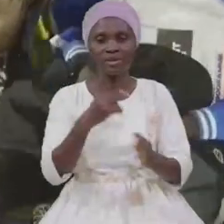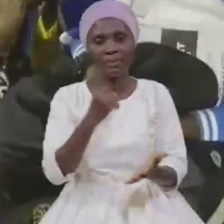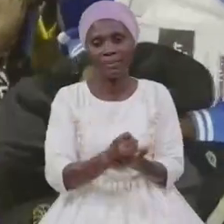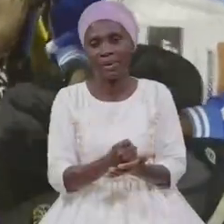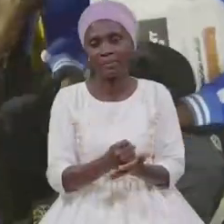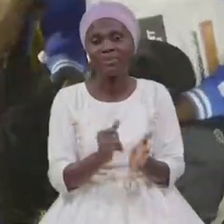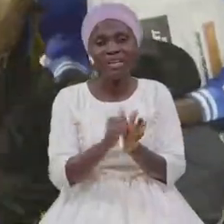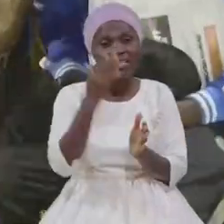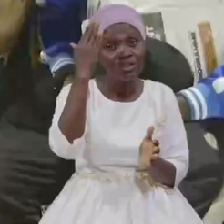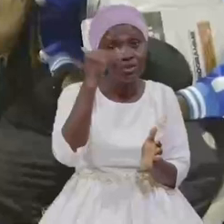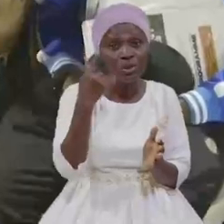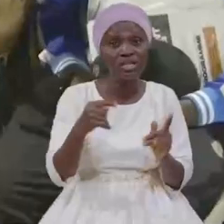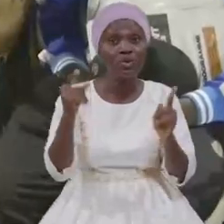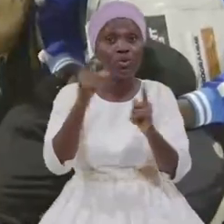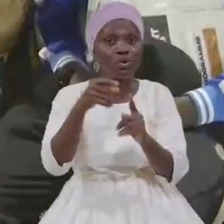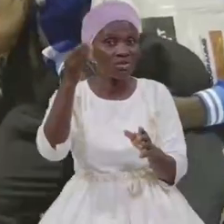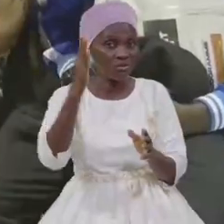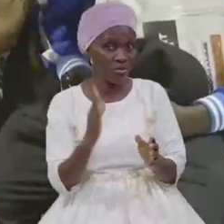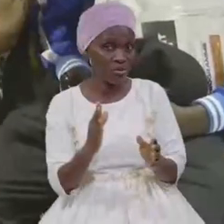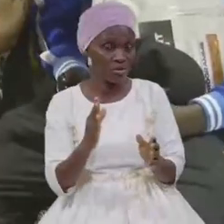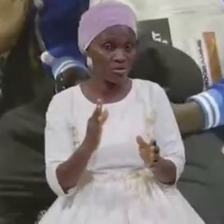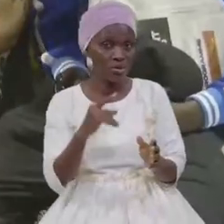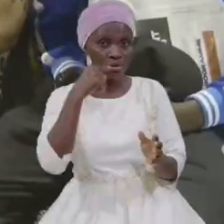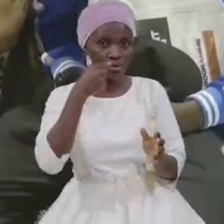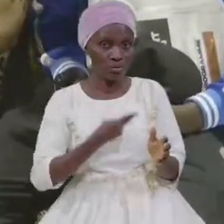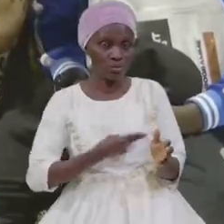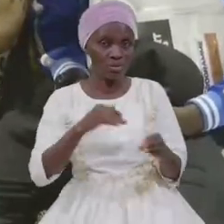C'est pourquoi la parole de Dieu dit en Ésaïe,